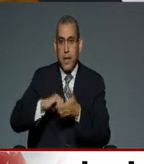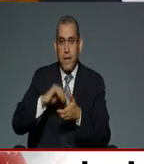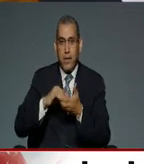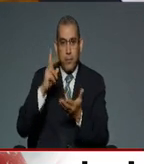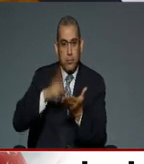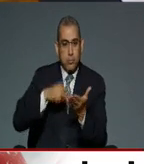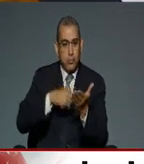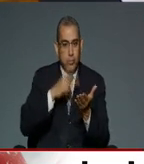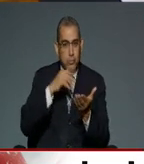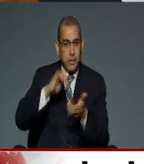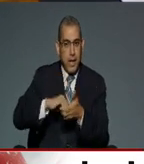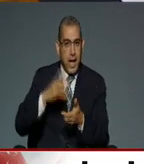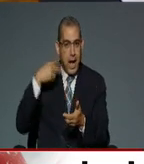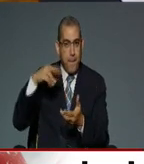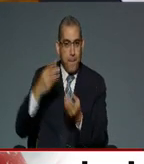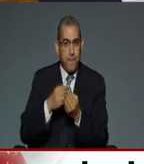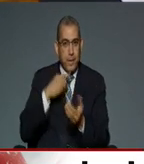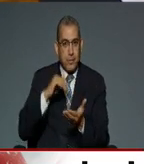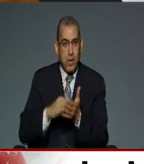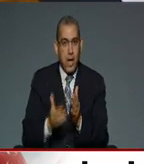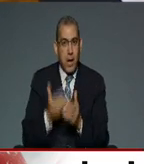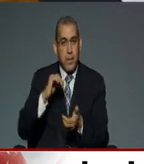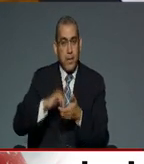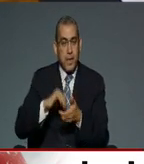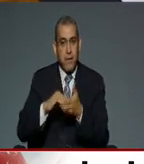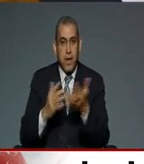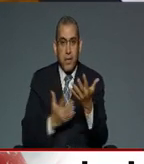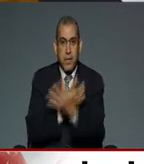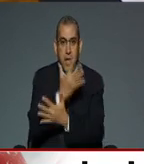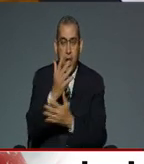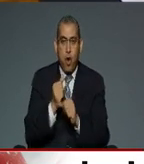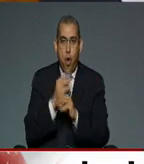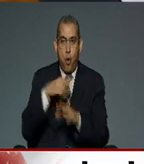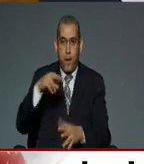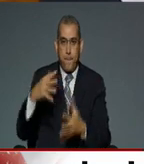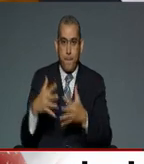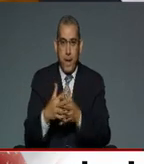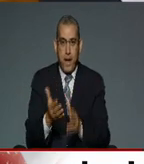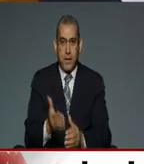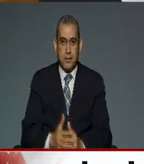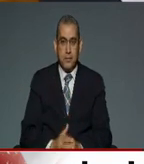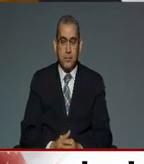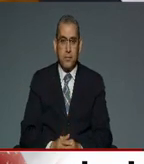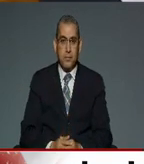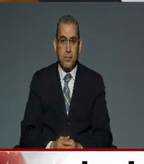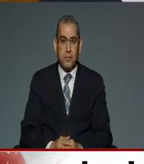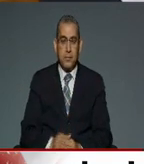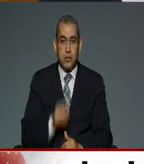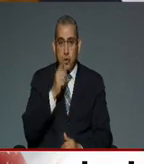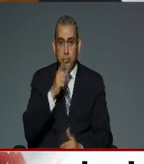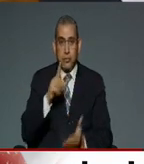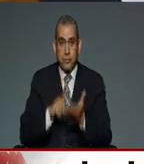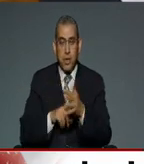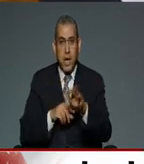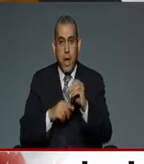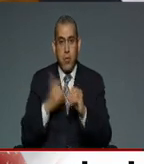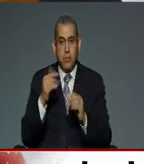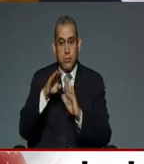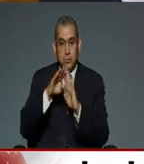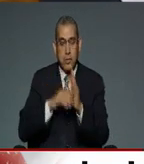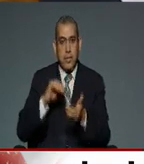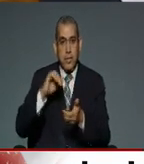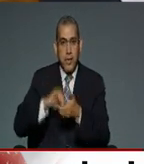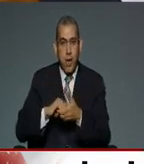تم توقيعها اليوم لا سيما اتفاقيه التجاره الحره التي ستساهم في دفع معادلات التعاون